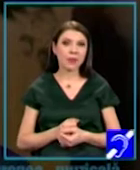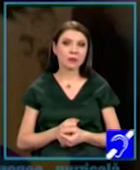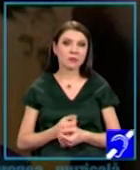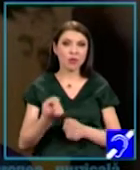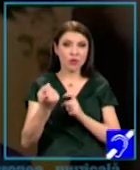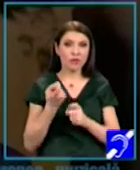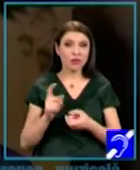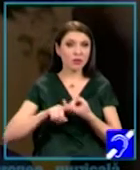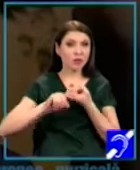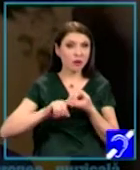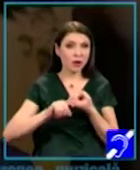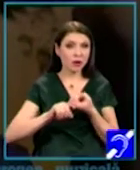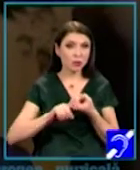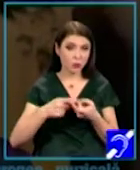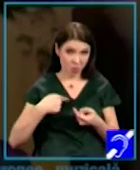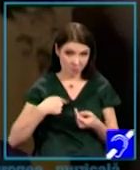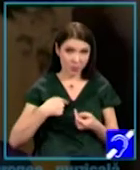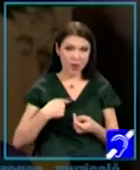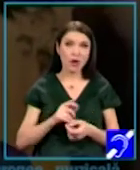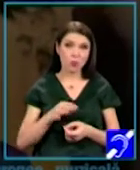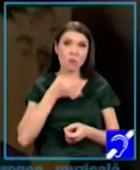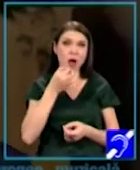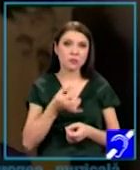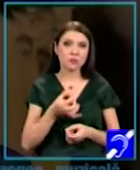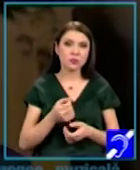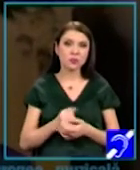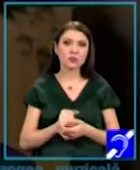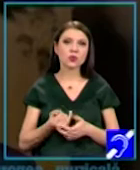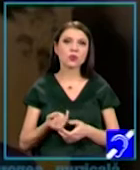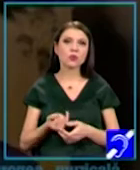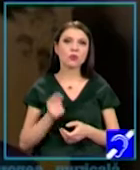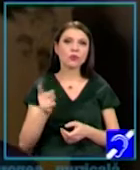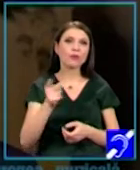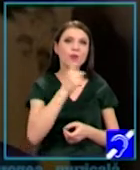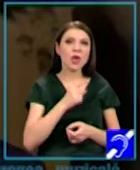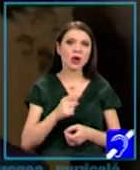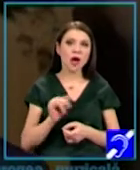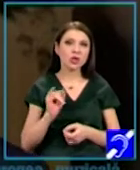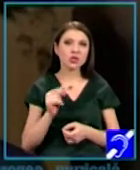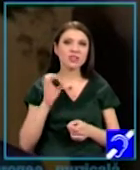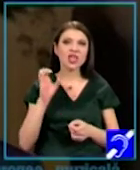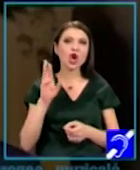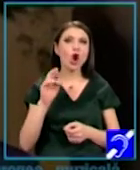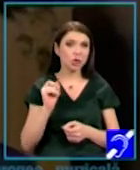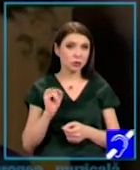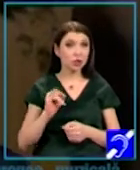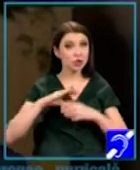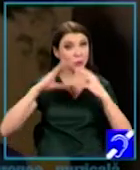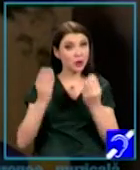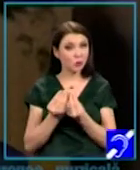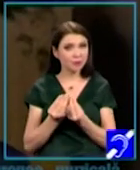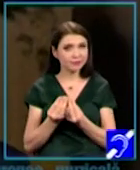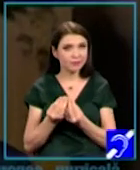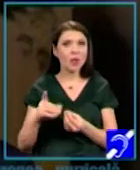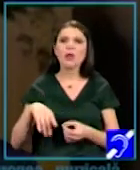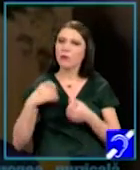provine din relația pe care o am, așa cum am spus la început, o am cu fiecare membru din cor și cu toți la oaltă.